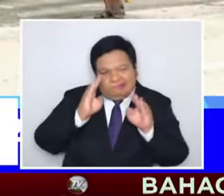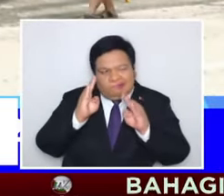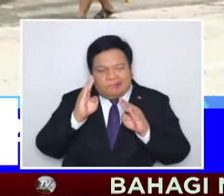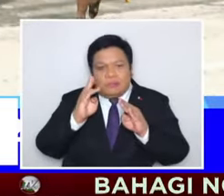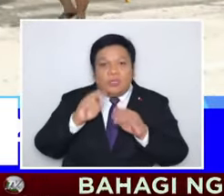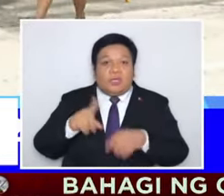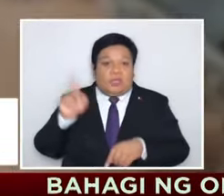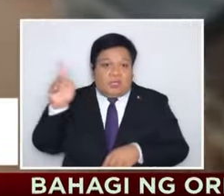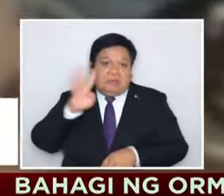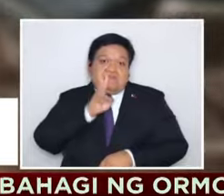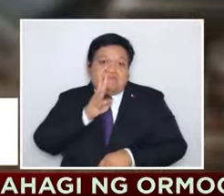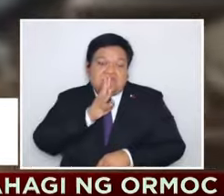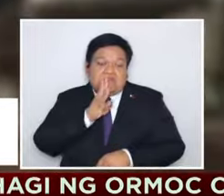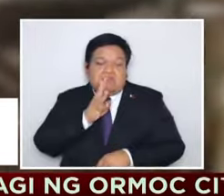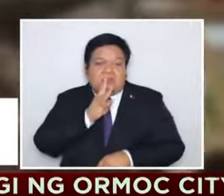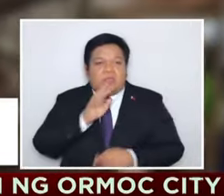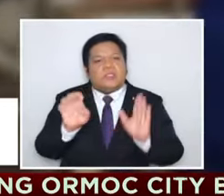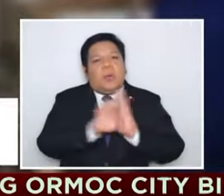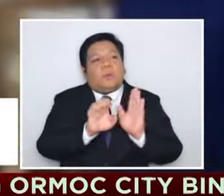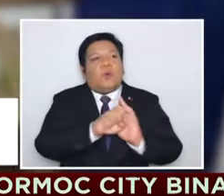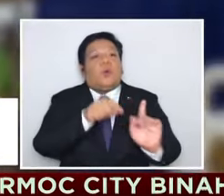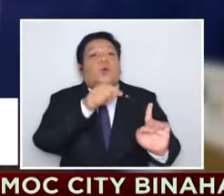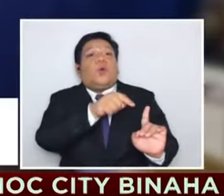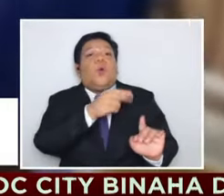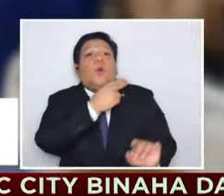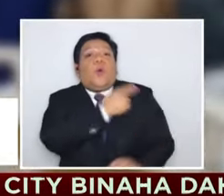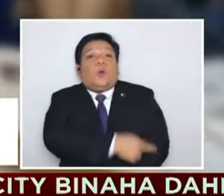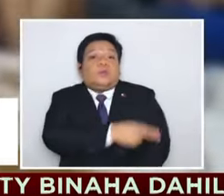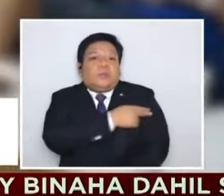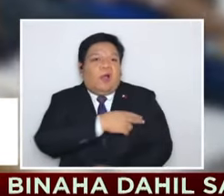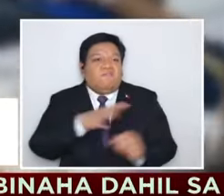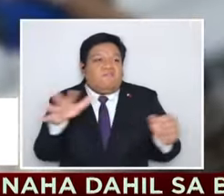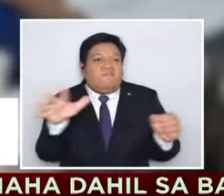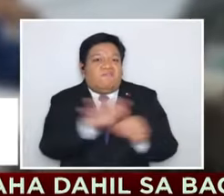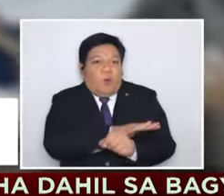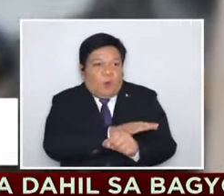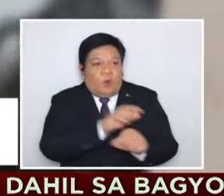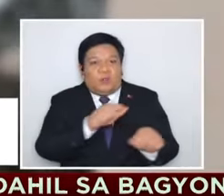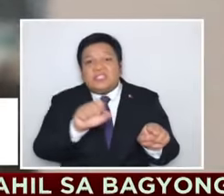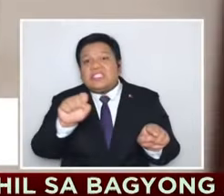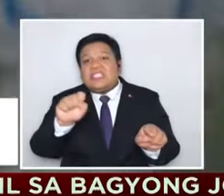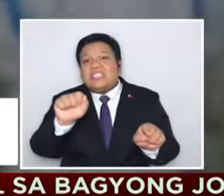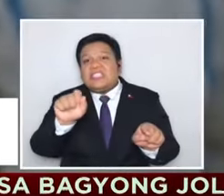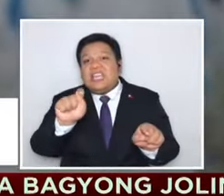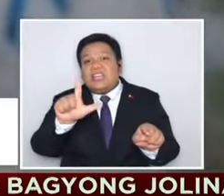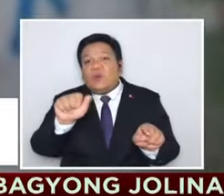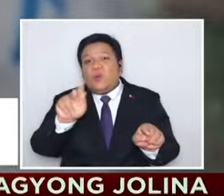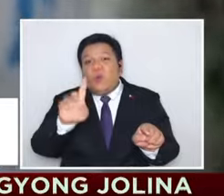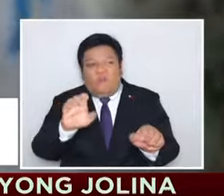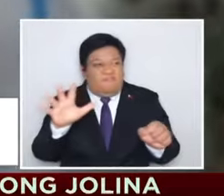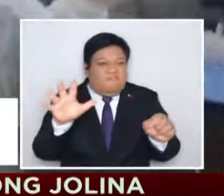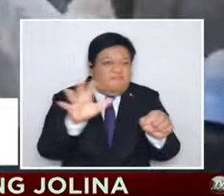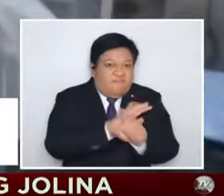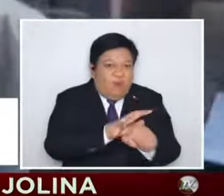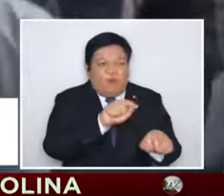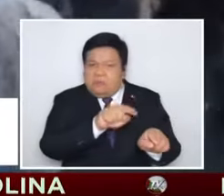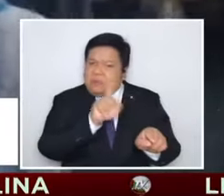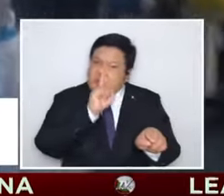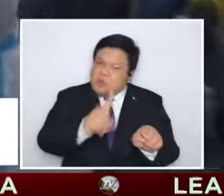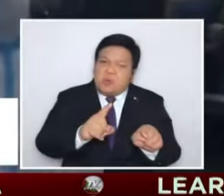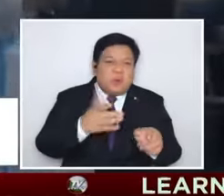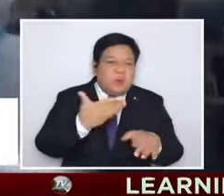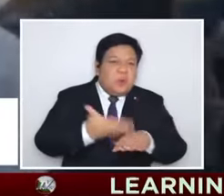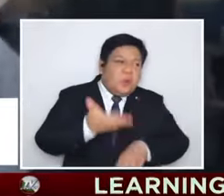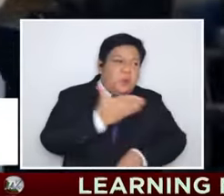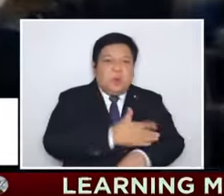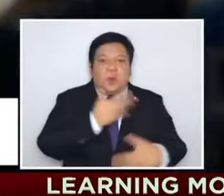mo puno yung ospital. St. Luke's for example, kay Mayor Lino, eh napakagaling na ospital niyan. Kung sino-sino nagpupunta dyan, hindi na tiga-Taguig. Totoo.